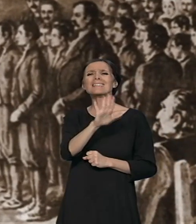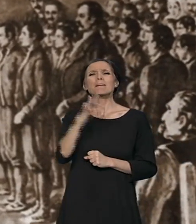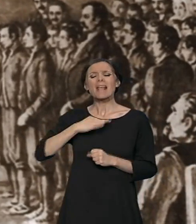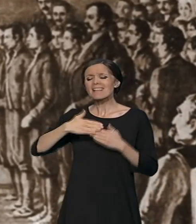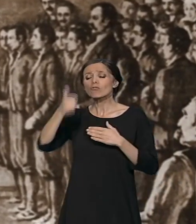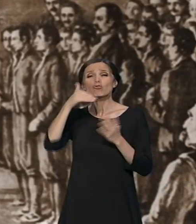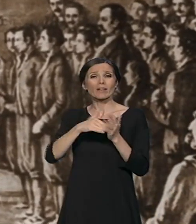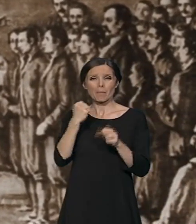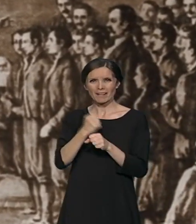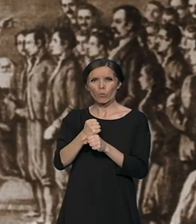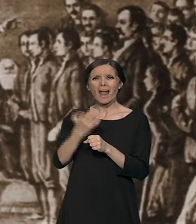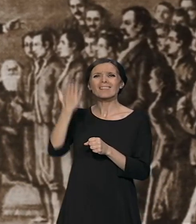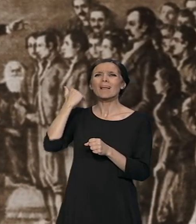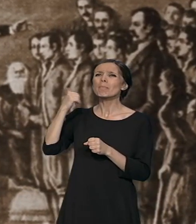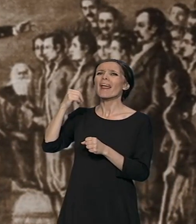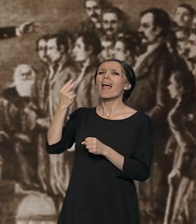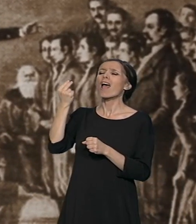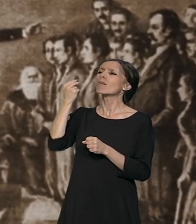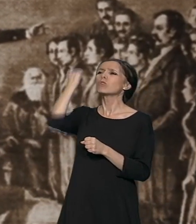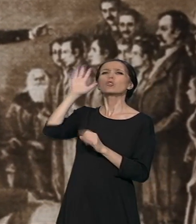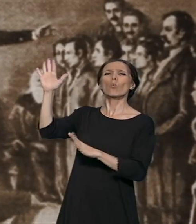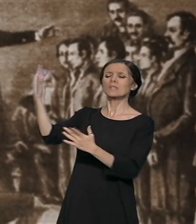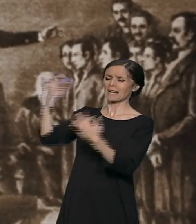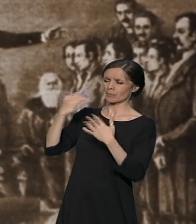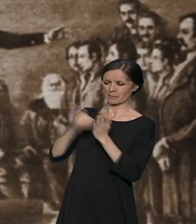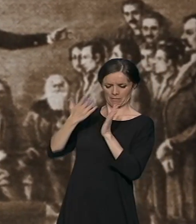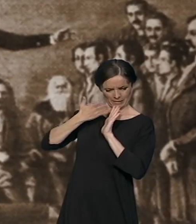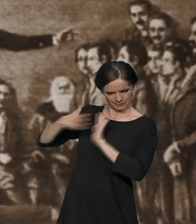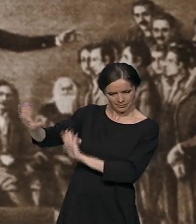osvežiti srpsko i ugledati se na evropsko.